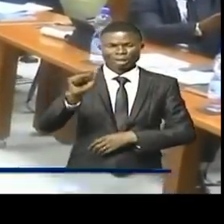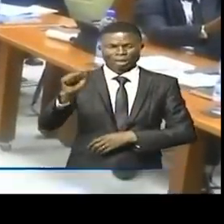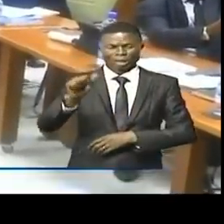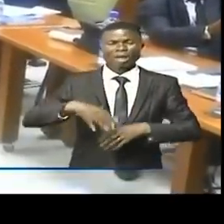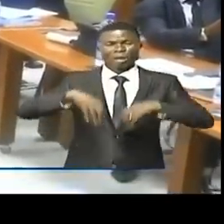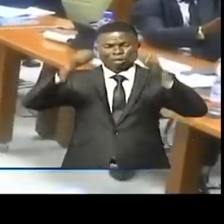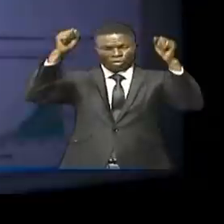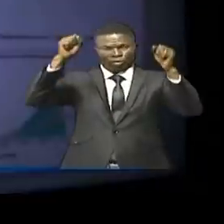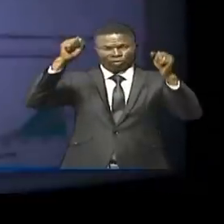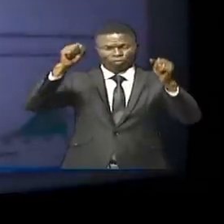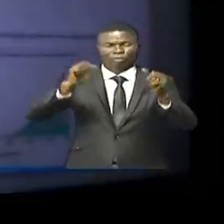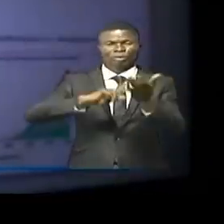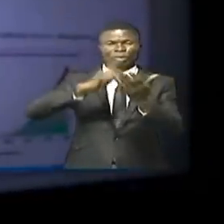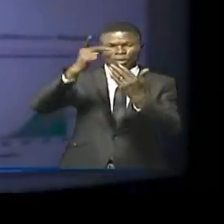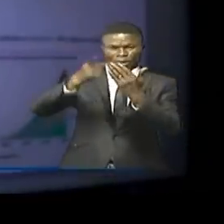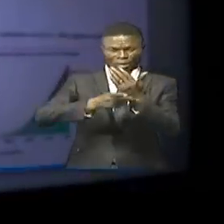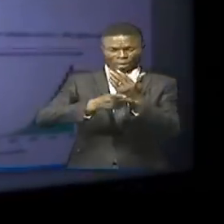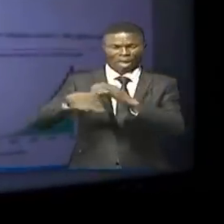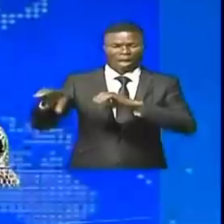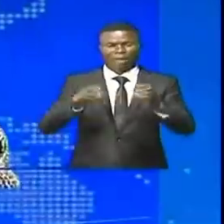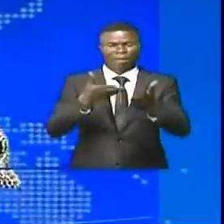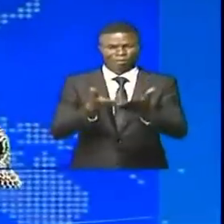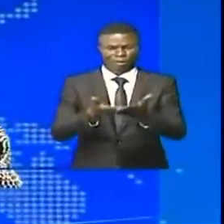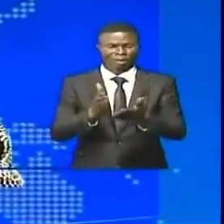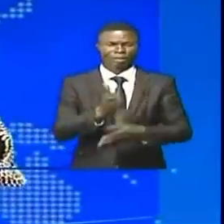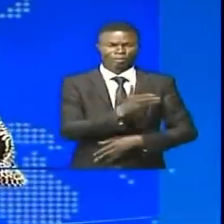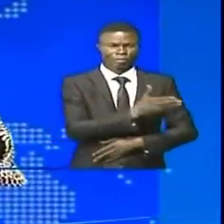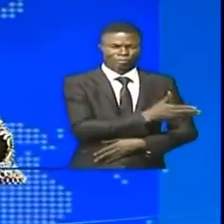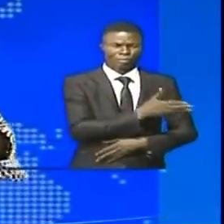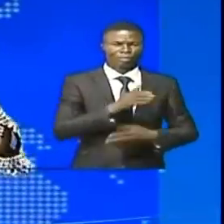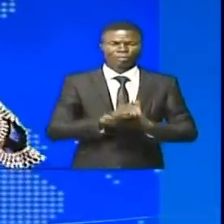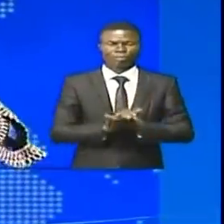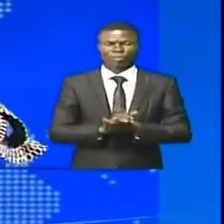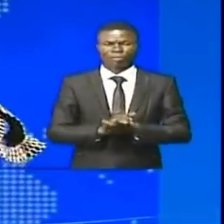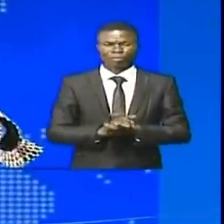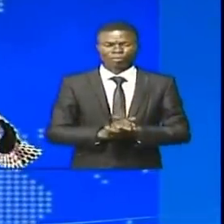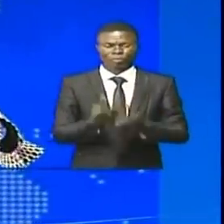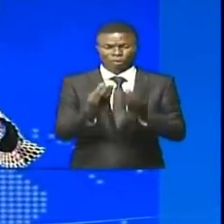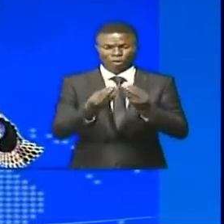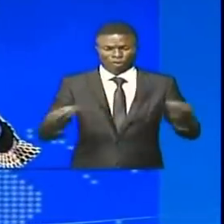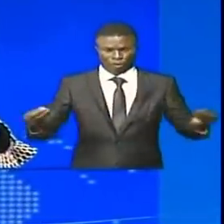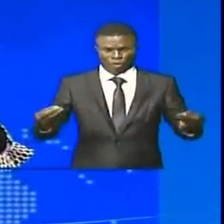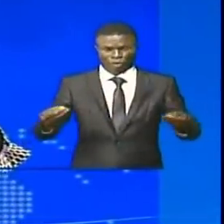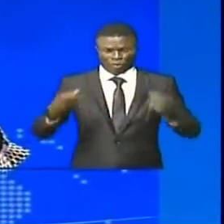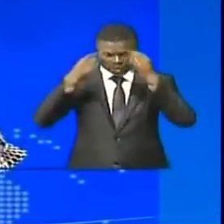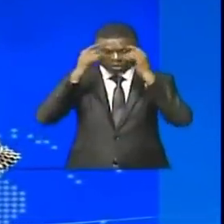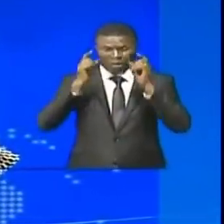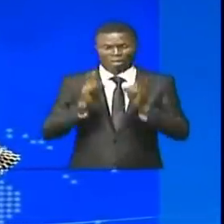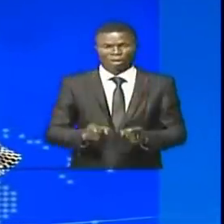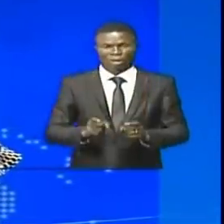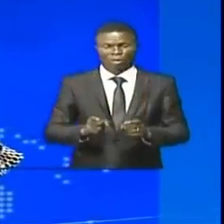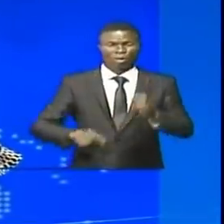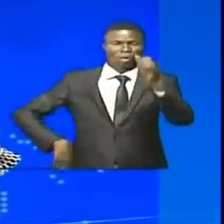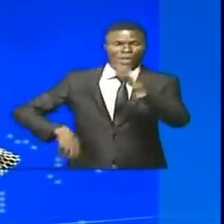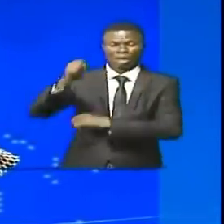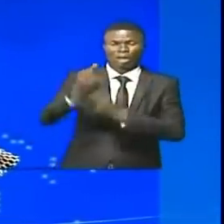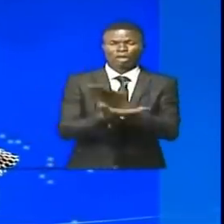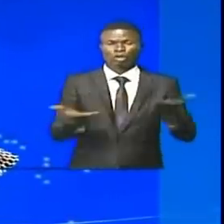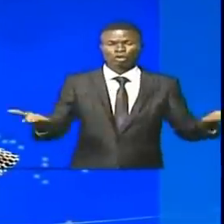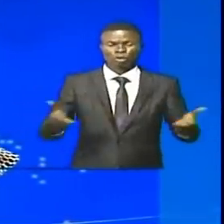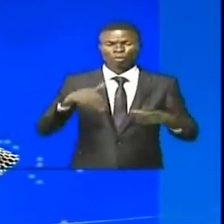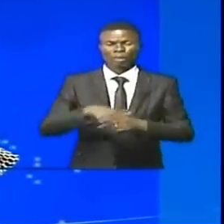d'un chronogramme d'activités il est résolument déterminés à chasser le chômage en république